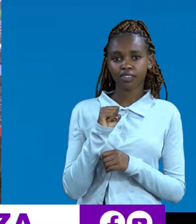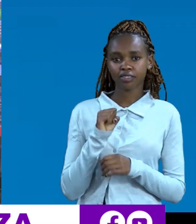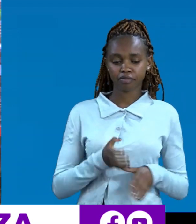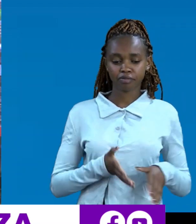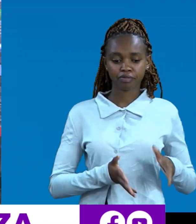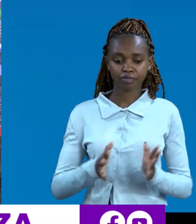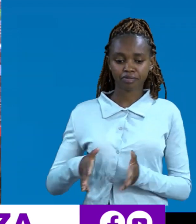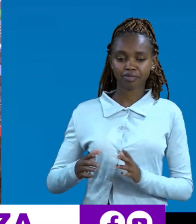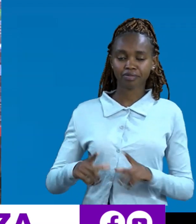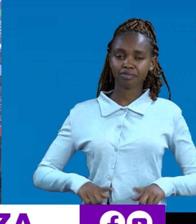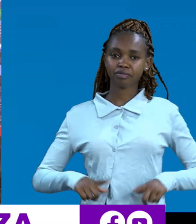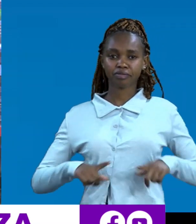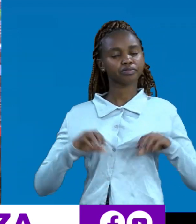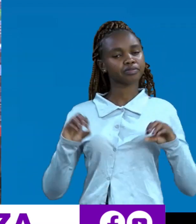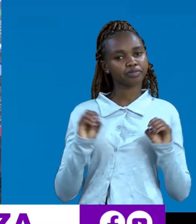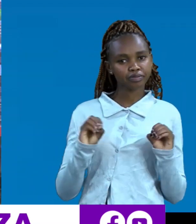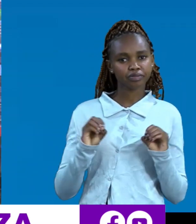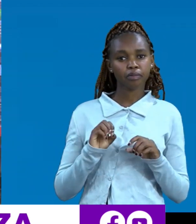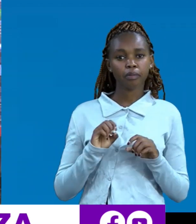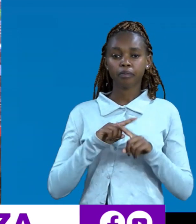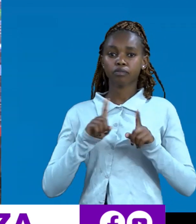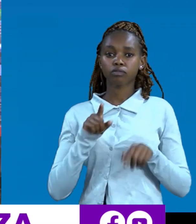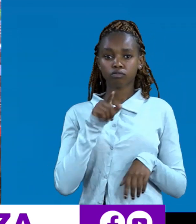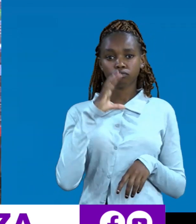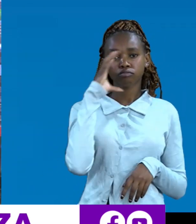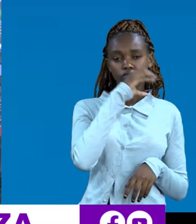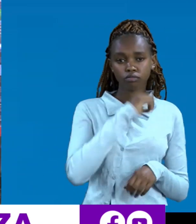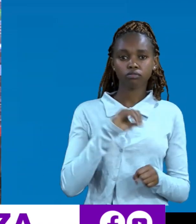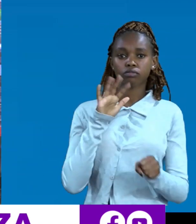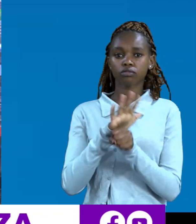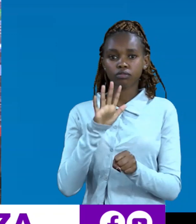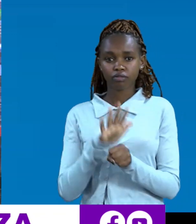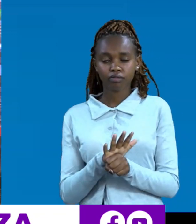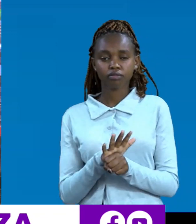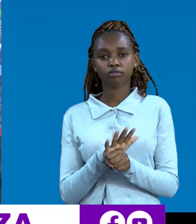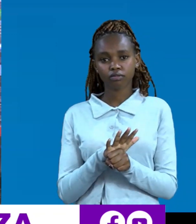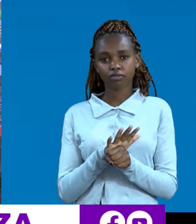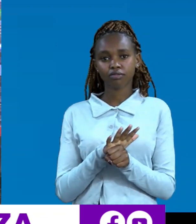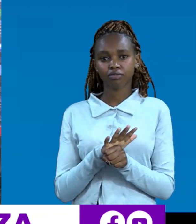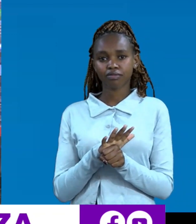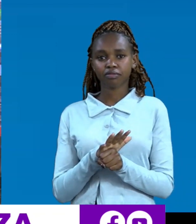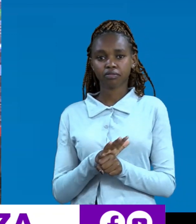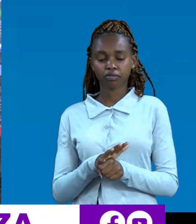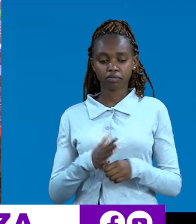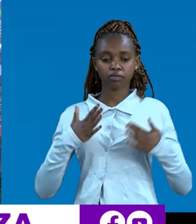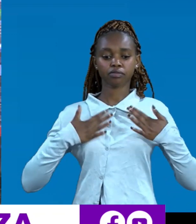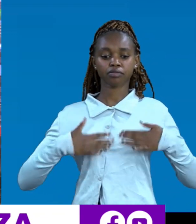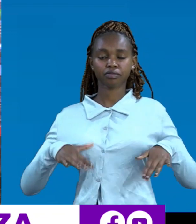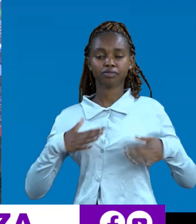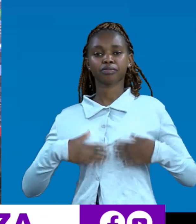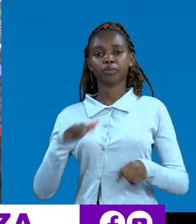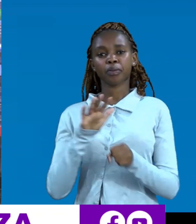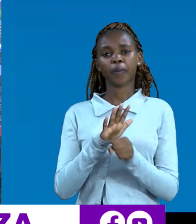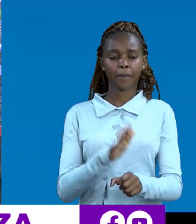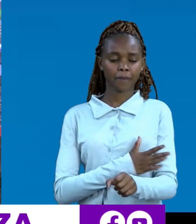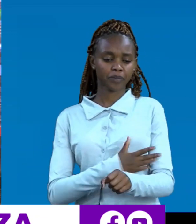of a lifetime. Lakini you missed a lot of you missed fun. A lot. Bana, watu walikuwa wametazama hivi, wasanii